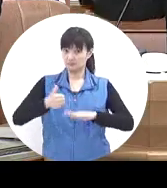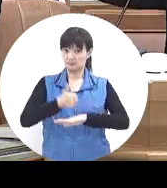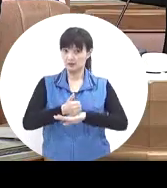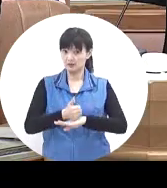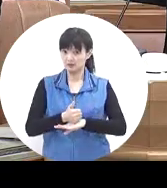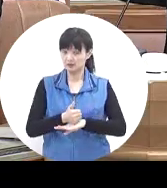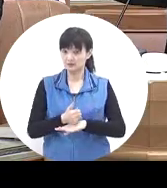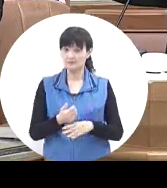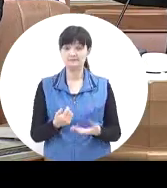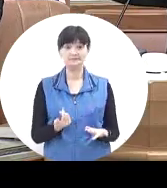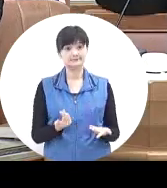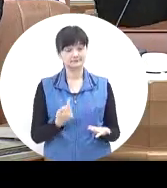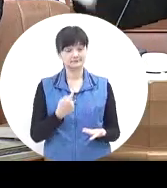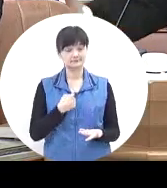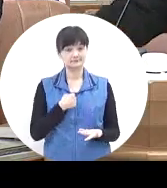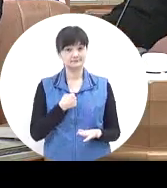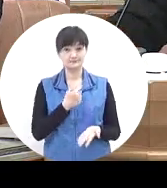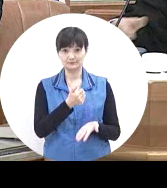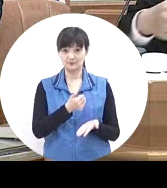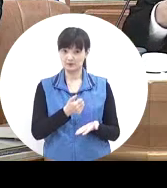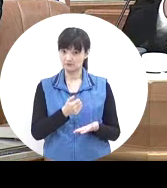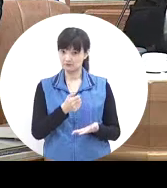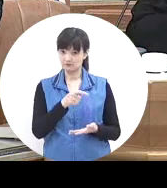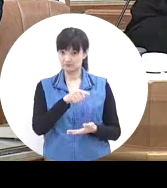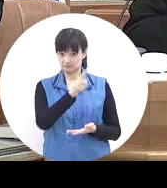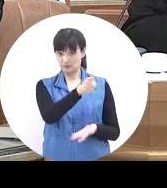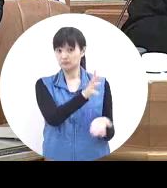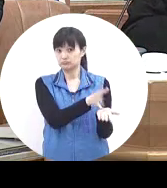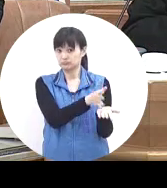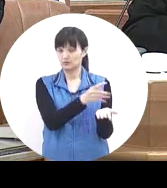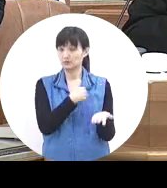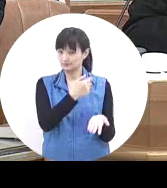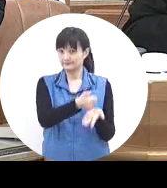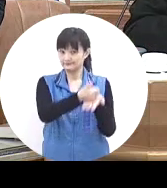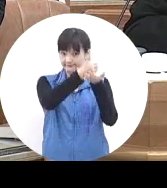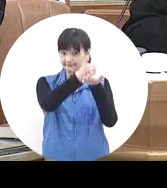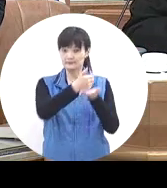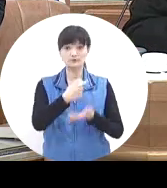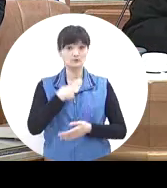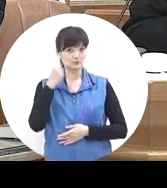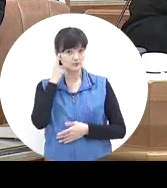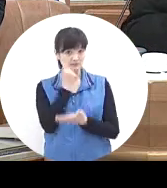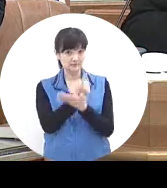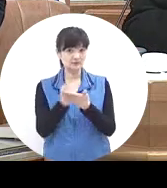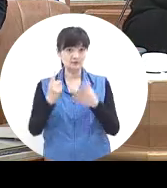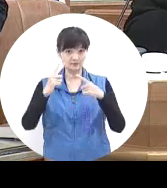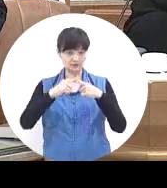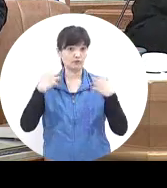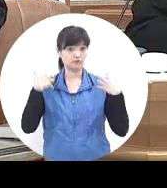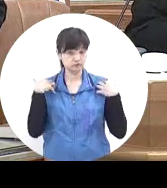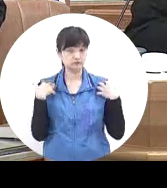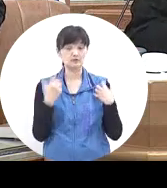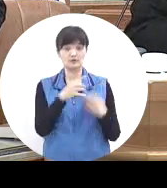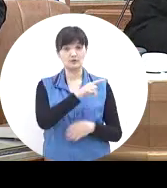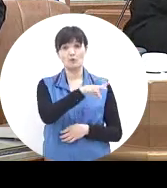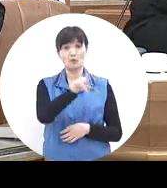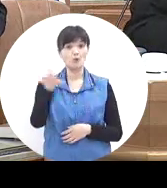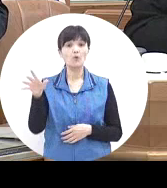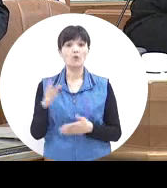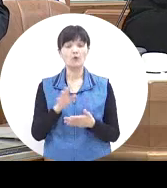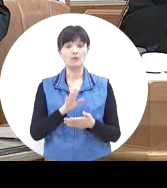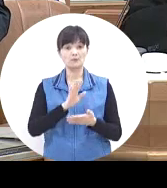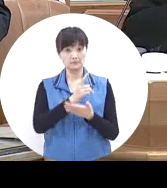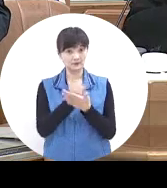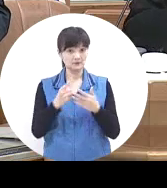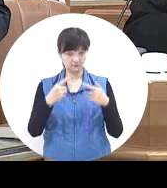我尊重当事人的看法。我是觉得每一个人都是有自己的角色嘛，每一个人都要负责任。 是啊，